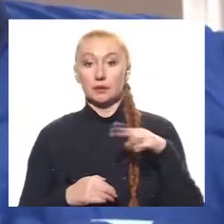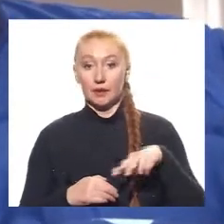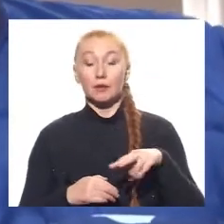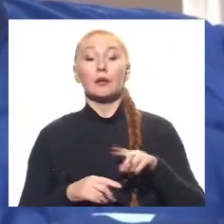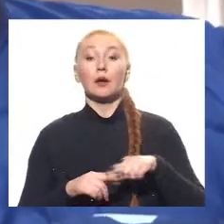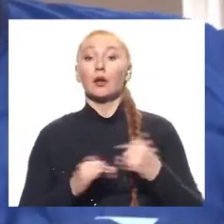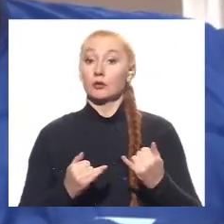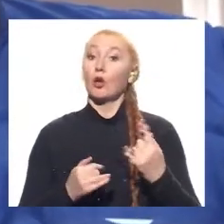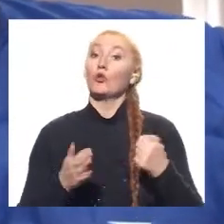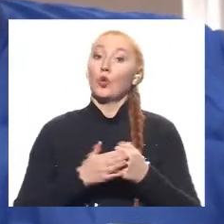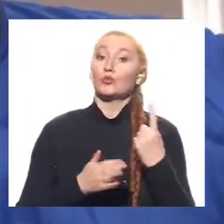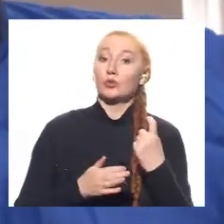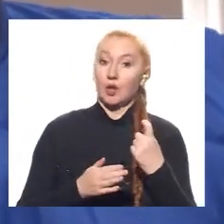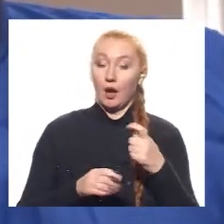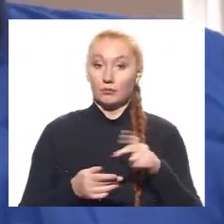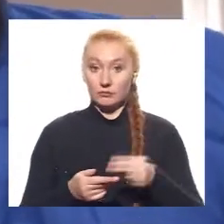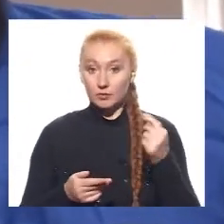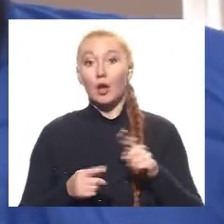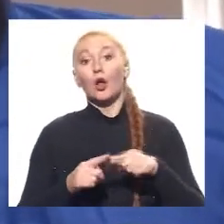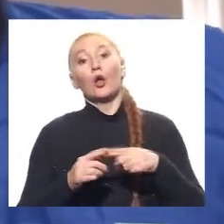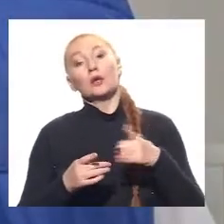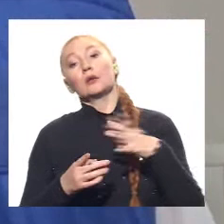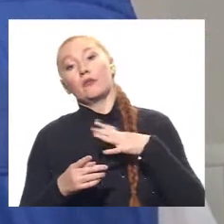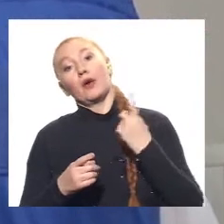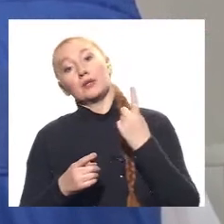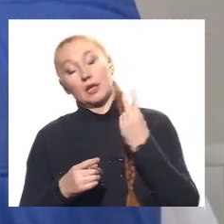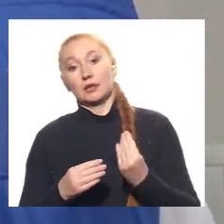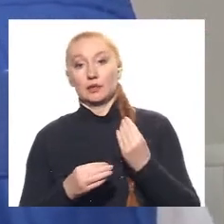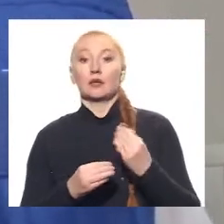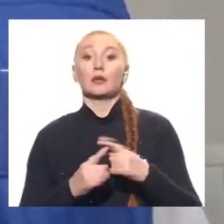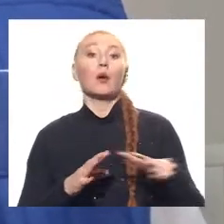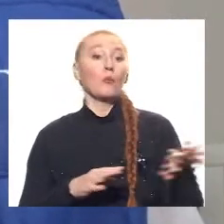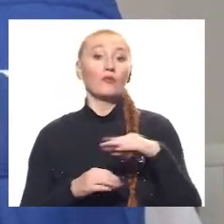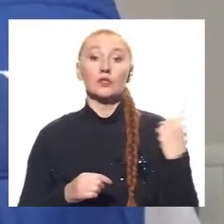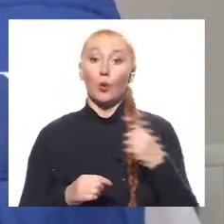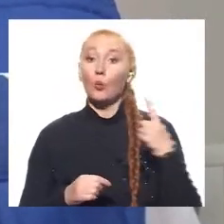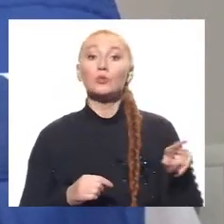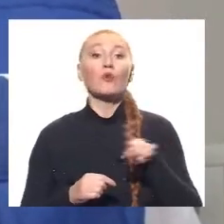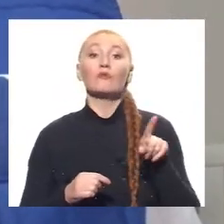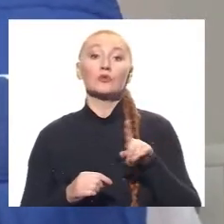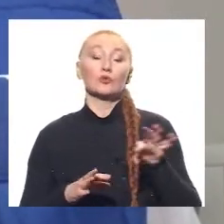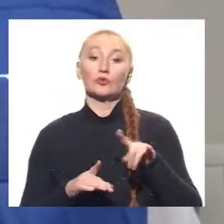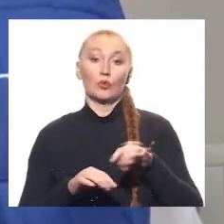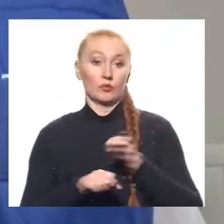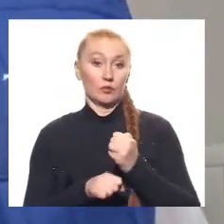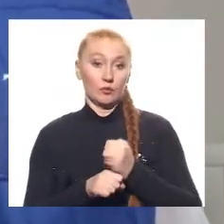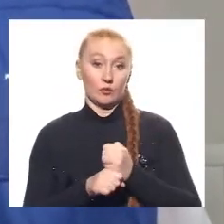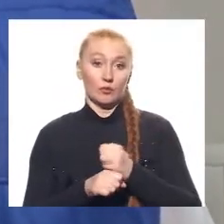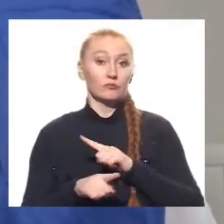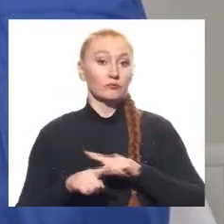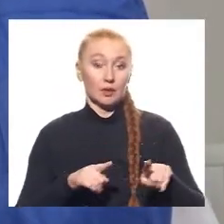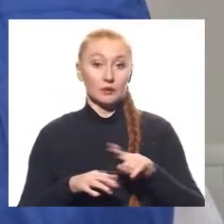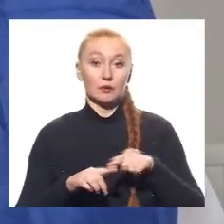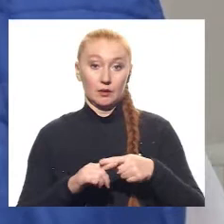проб, іноді і більше, ми обрабатуємо за день. По всій області все, що везуть мобільні бригади по